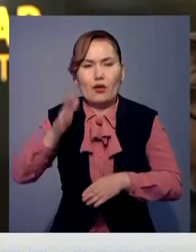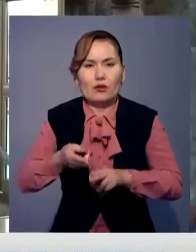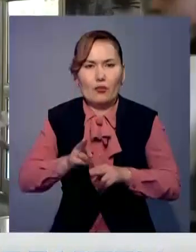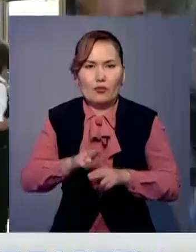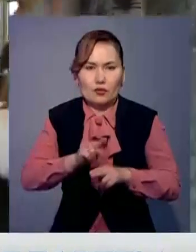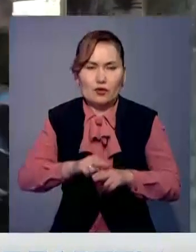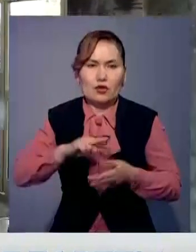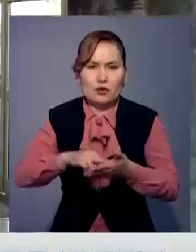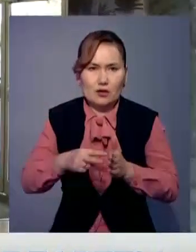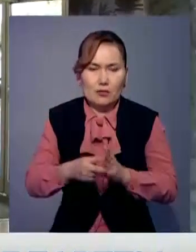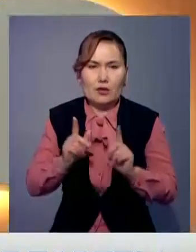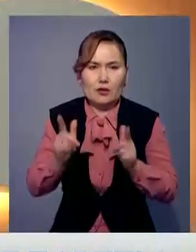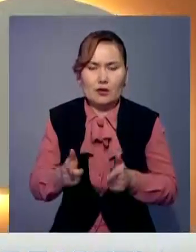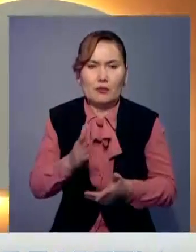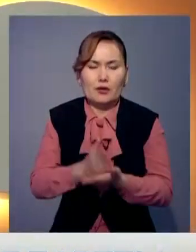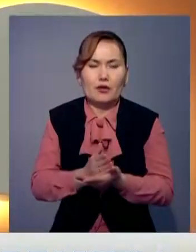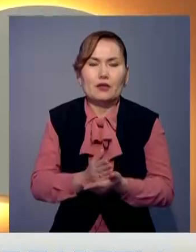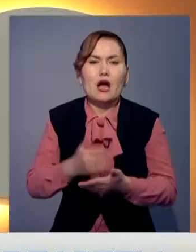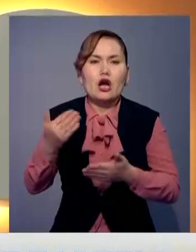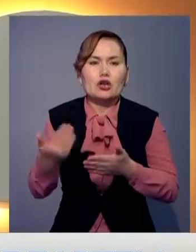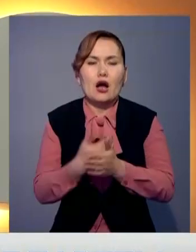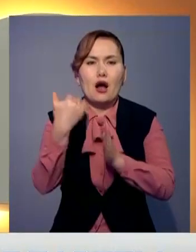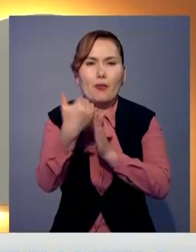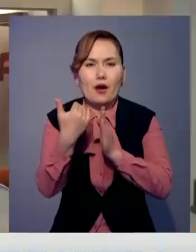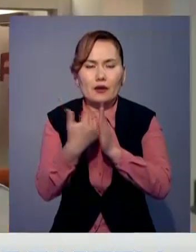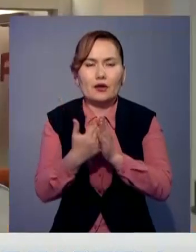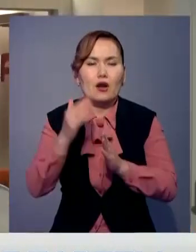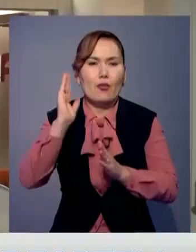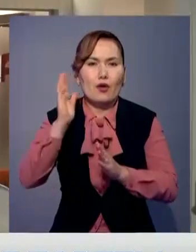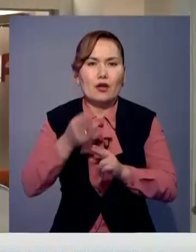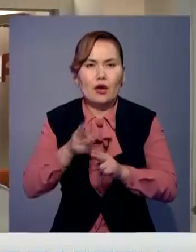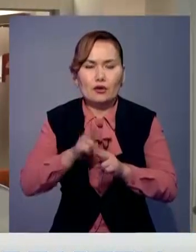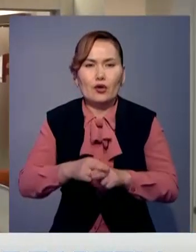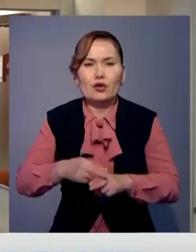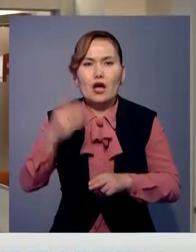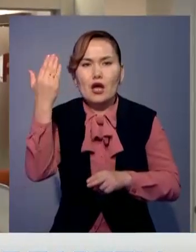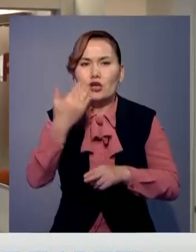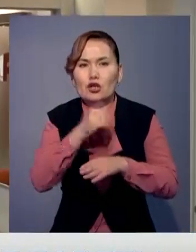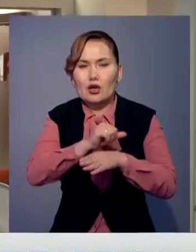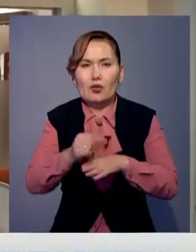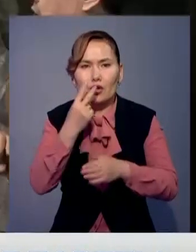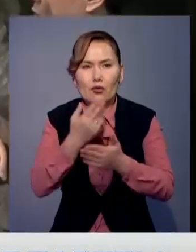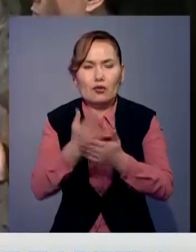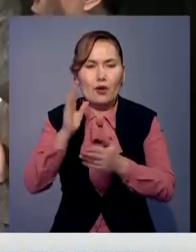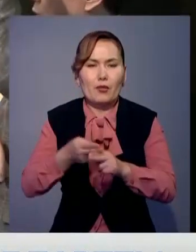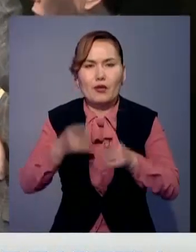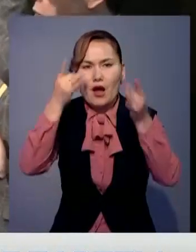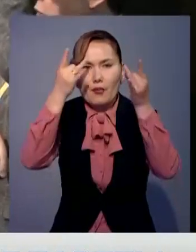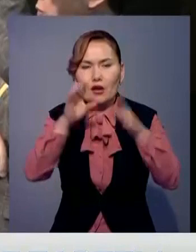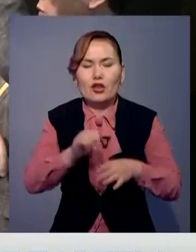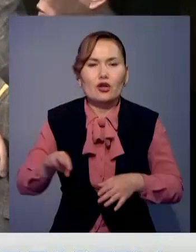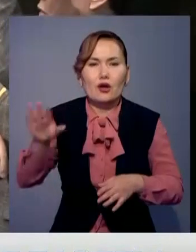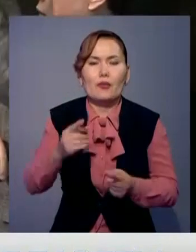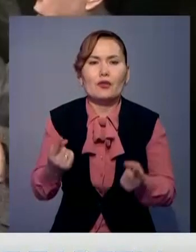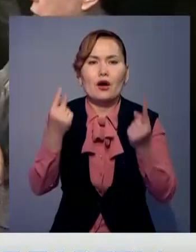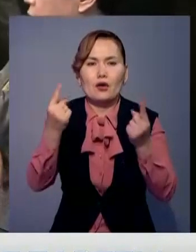дайындамақпыз. Жаңа жібек жолы туралы бағдарламаны авторлар Арте телеарнасынан көрсетуді жоспарлап отыр. Бұл мәдениетке бағытталған Еуропадағы